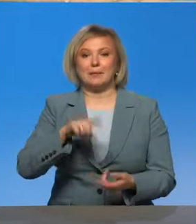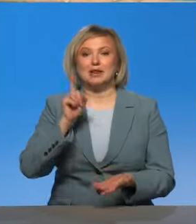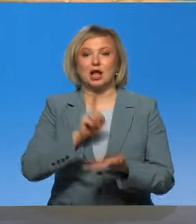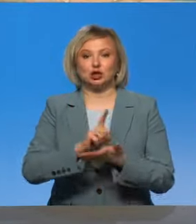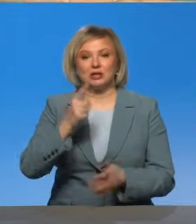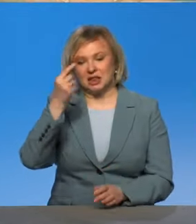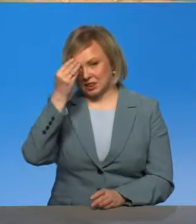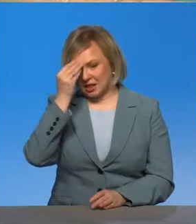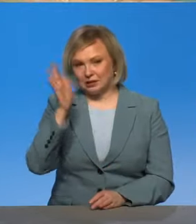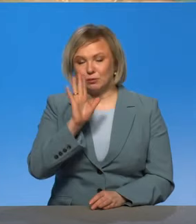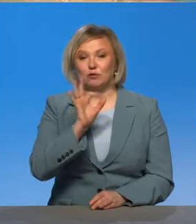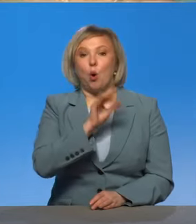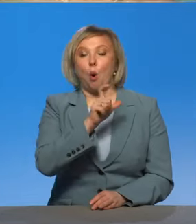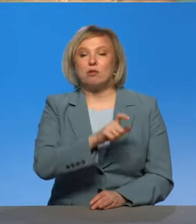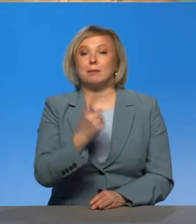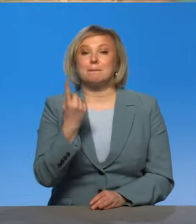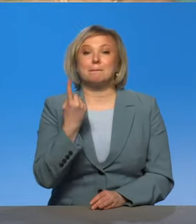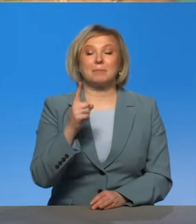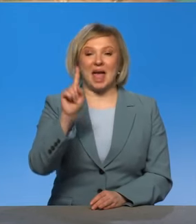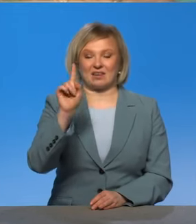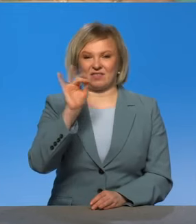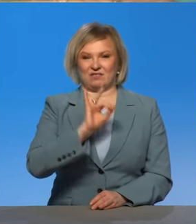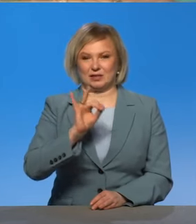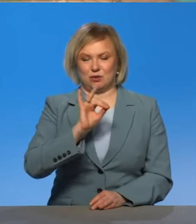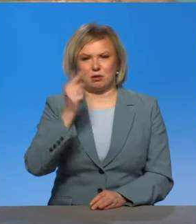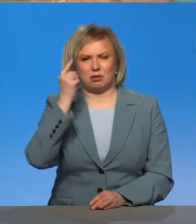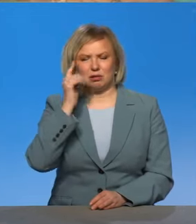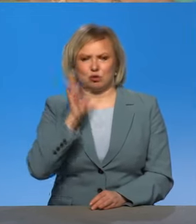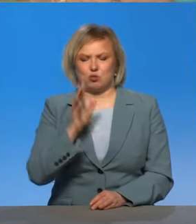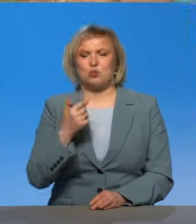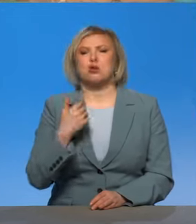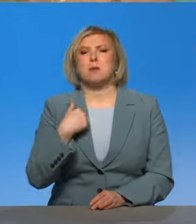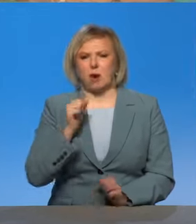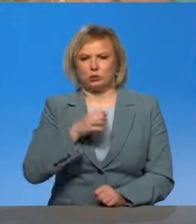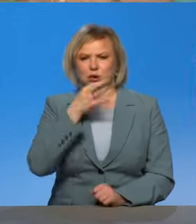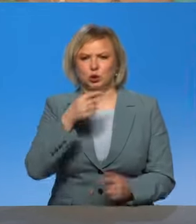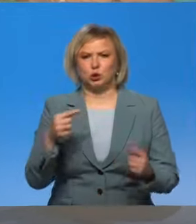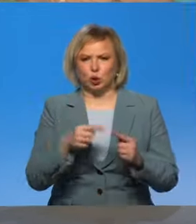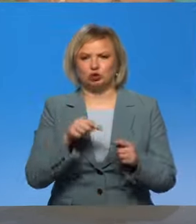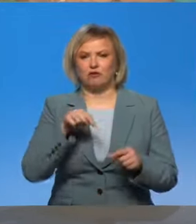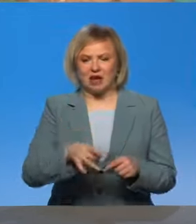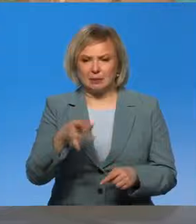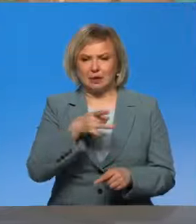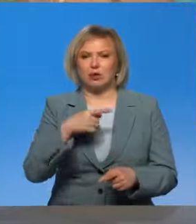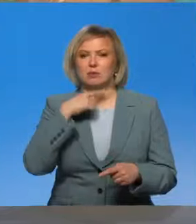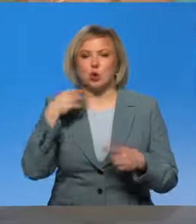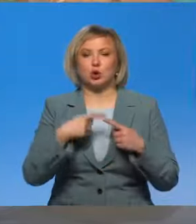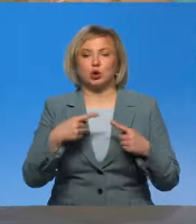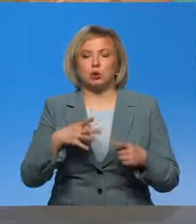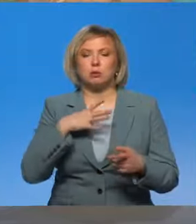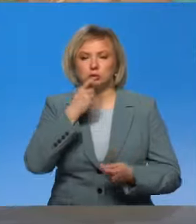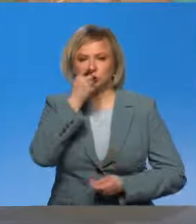что он первый, я думаю, что в истории, не думаю, однозначно могу вам сказать, и в этом регионе, и во многих других, провел тщательные исследования